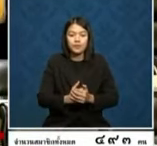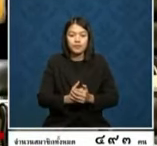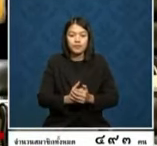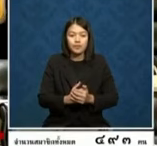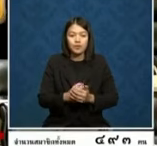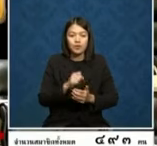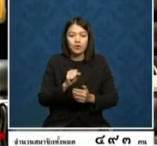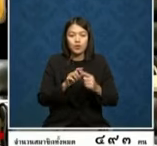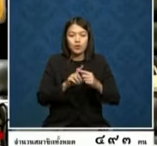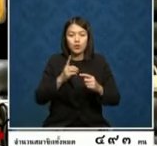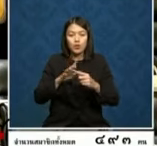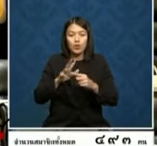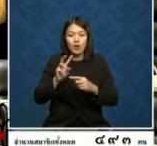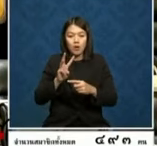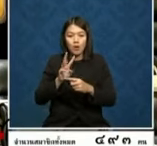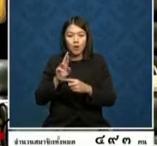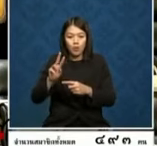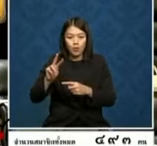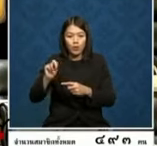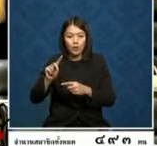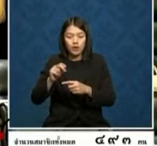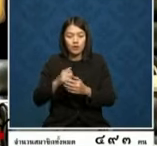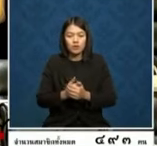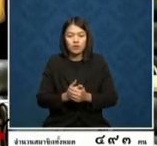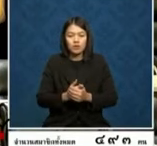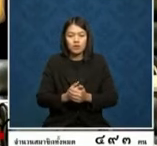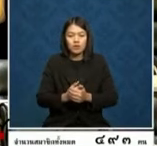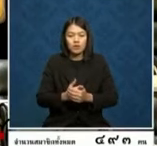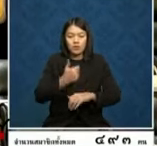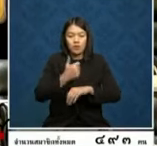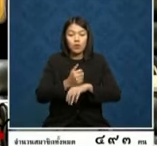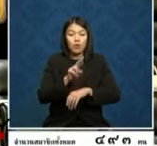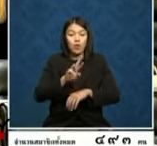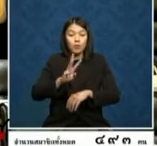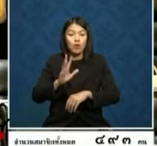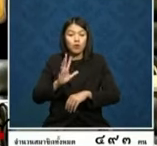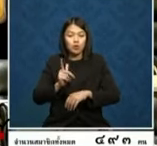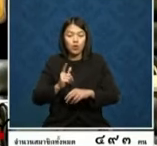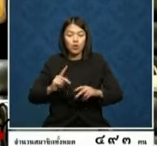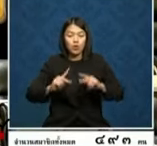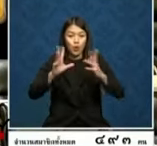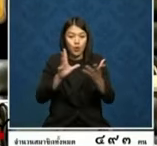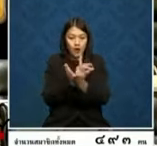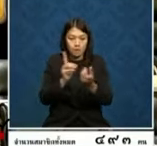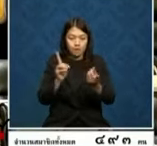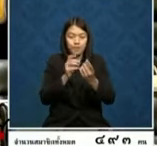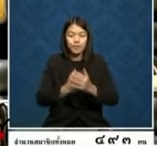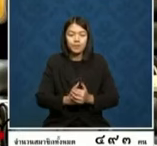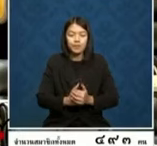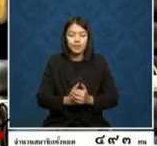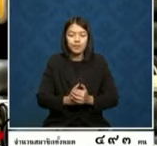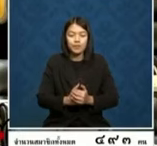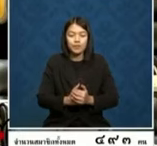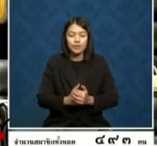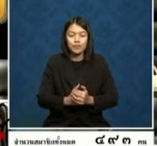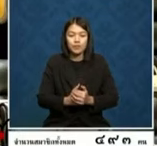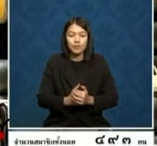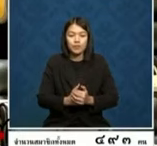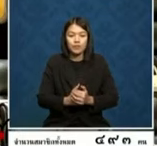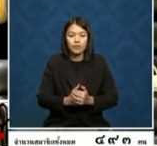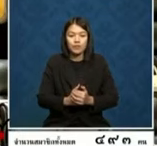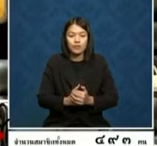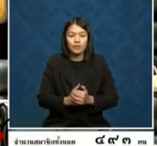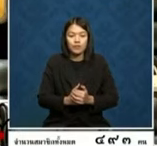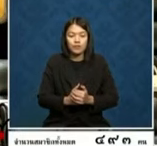สุดาวหวังสุภกิจโกศลเป็นรัฐมนตรีว่าการกระทรวงวัฒนธรรมพล.ตำรวจเอกเพิ่ม